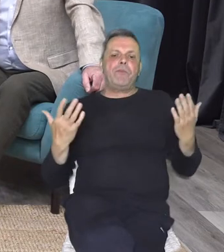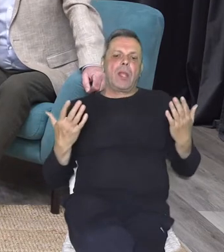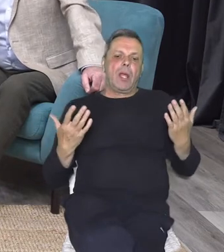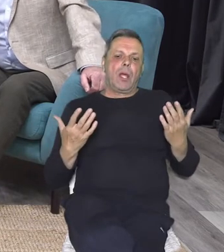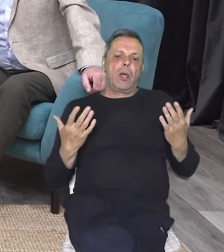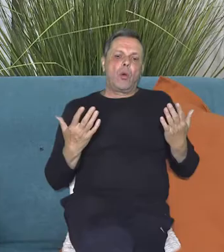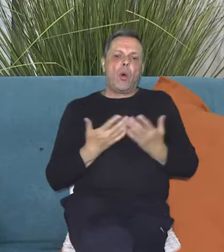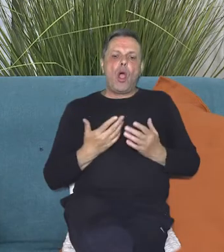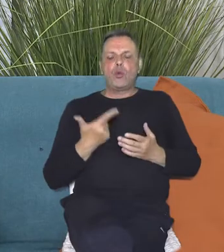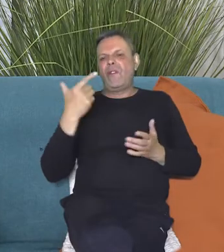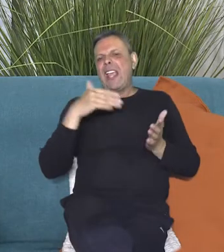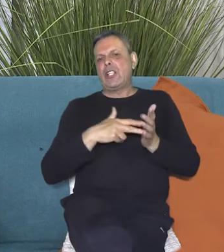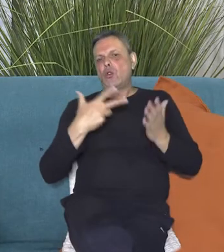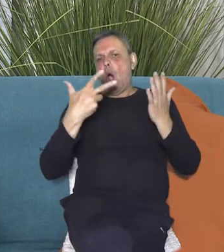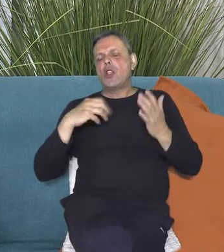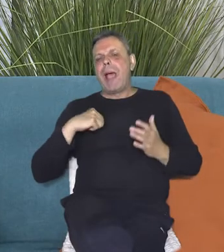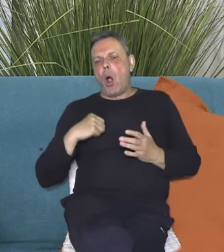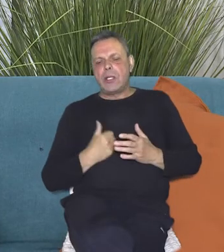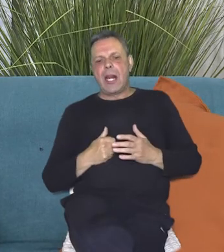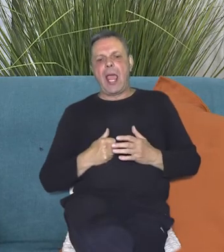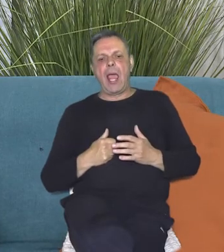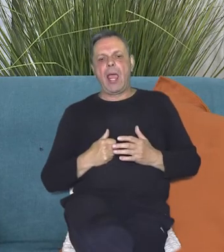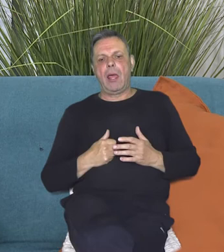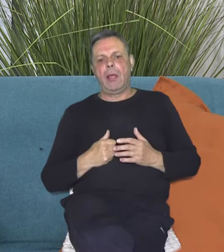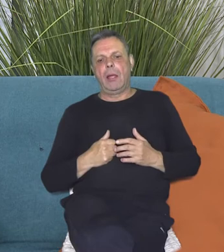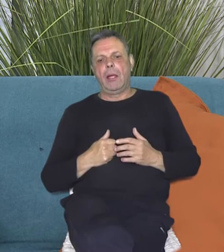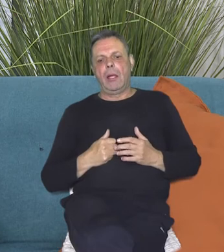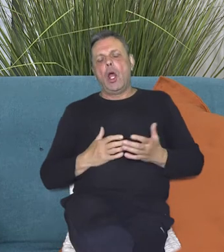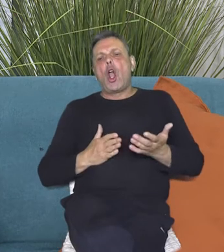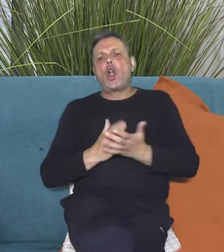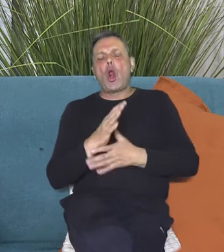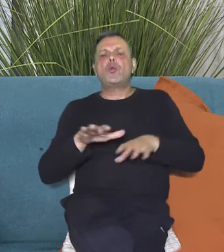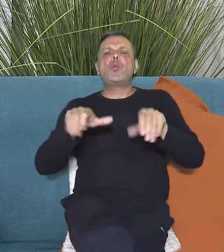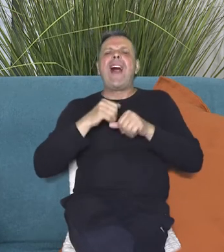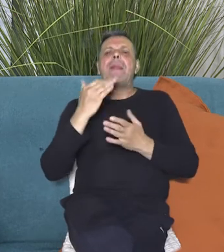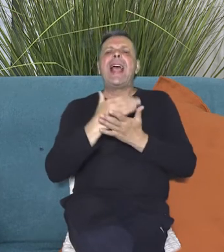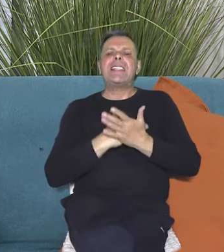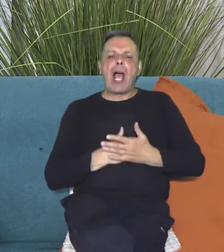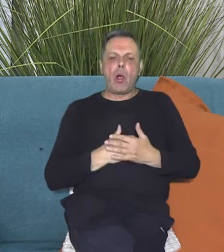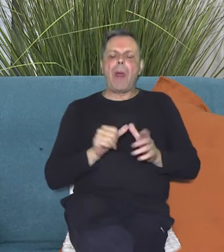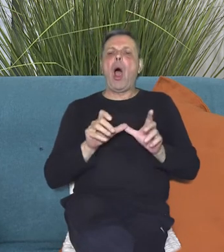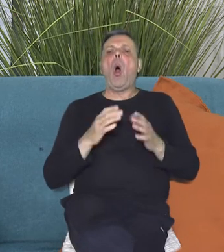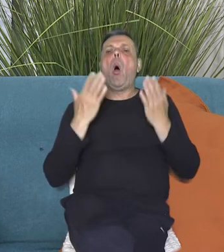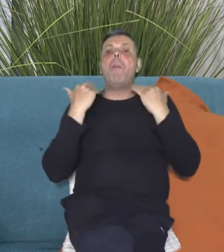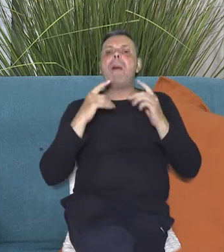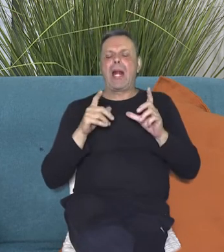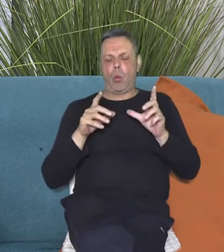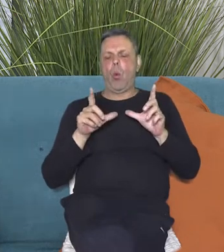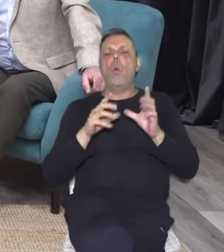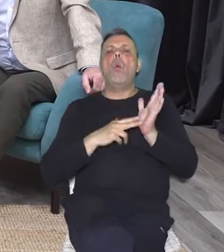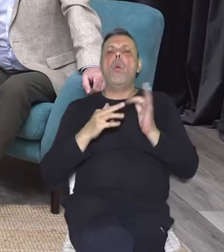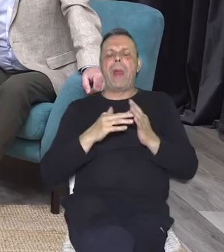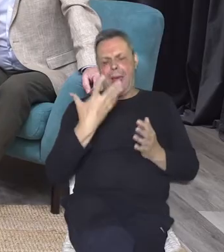procedurama koje su negdje 2008. godine formalno kroz usvajanje zakona o Nacionalnom parku Una